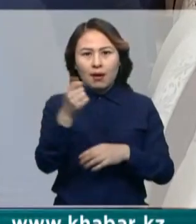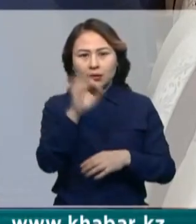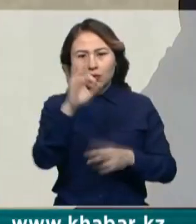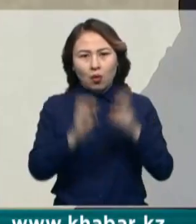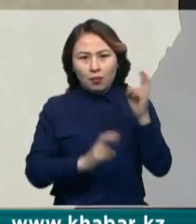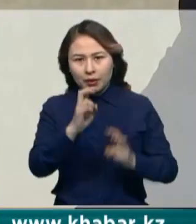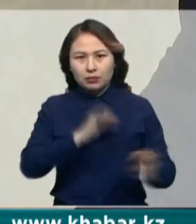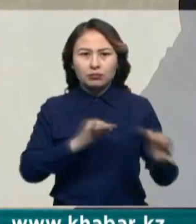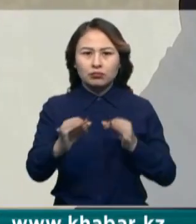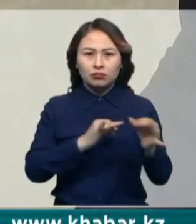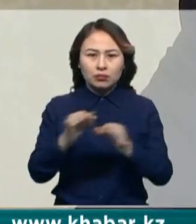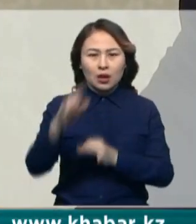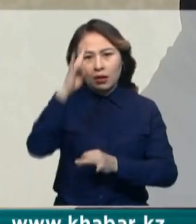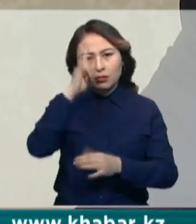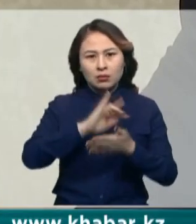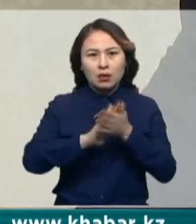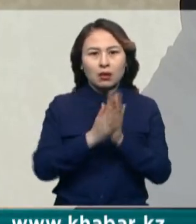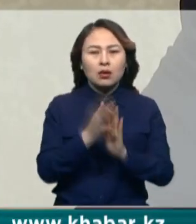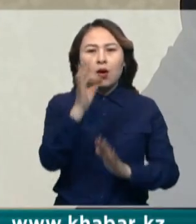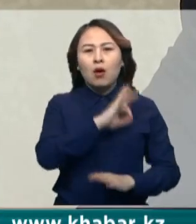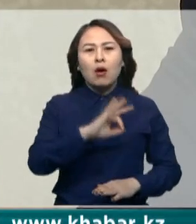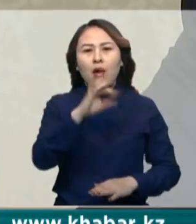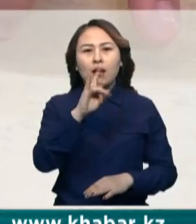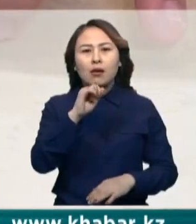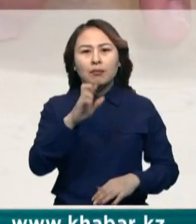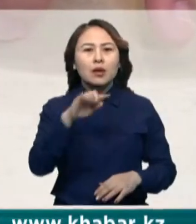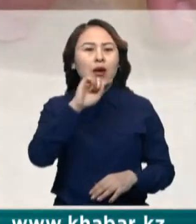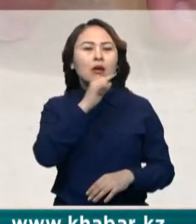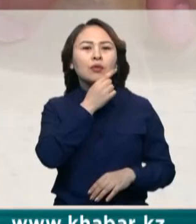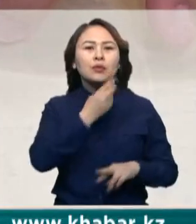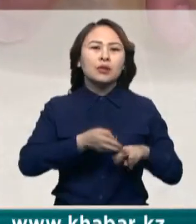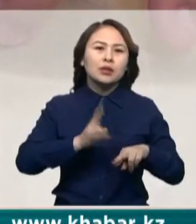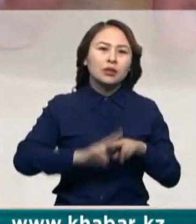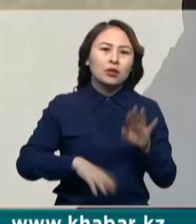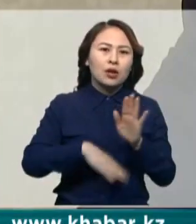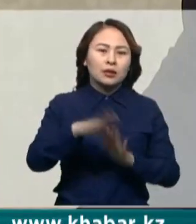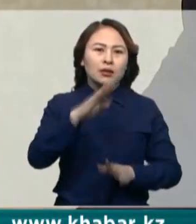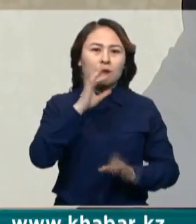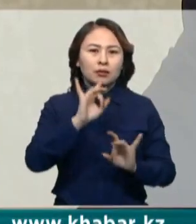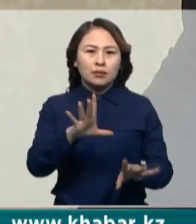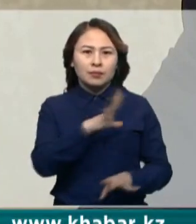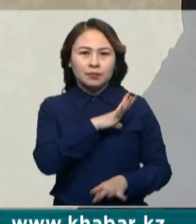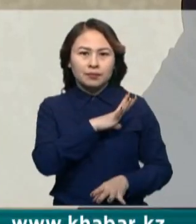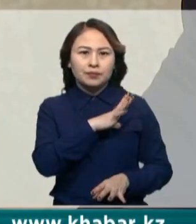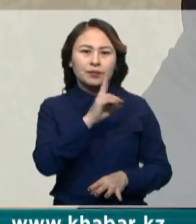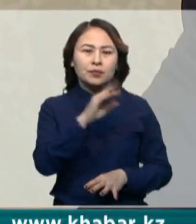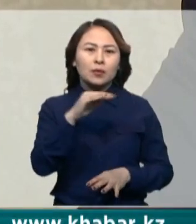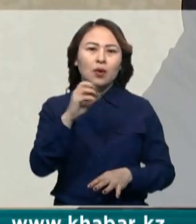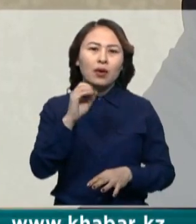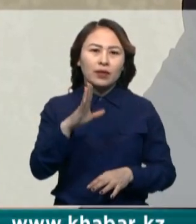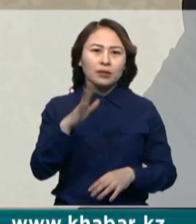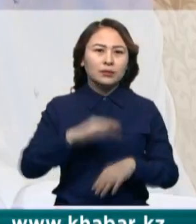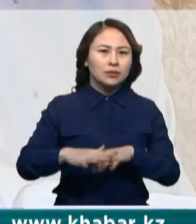жөнінде пікір алмасып, осы саланың Қазақстан мен Біріккен Араб Әмірліктері экономикасының негізін құрайтынын айтты. Қасым Жомарт